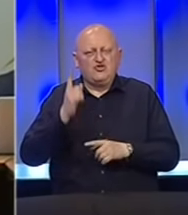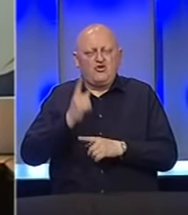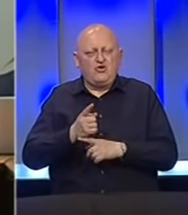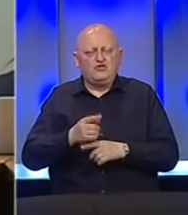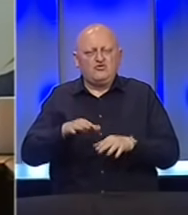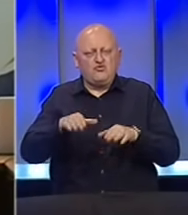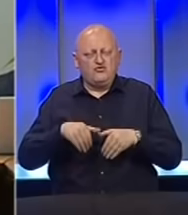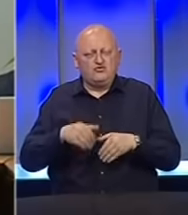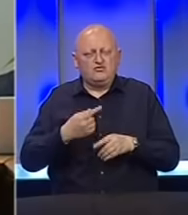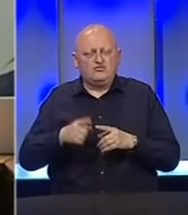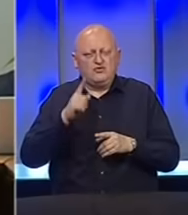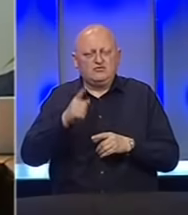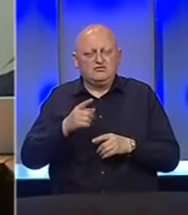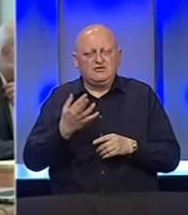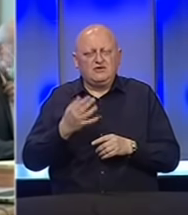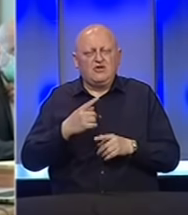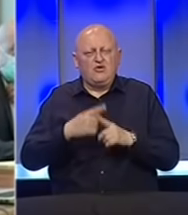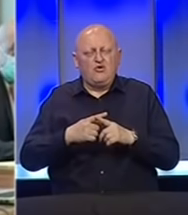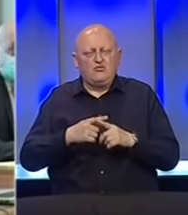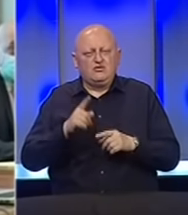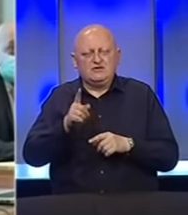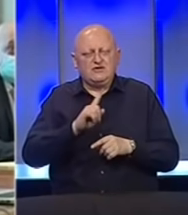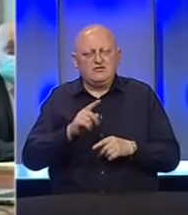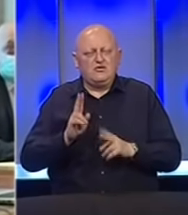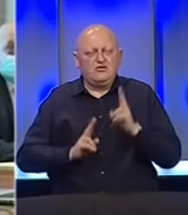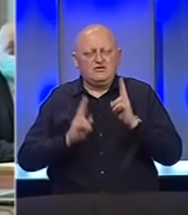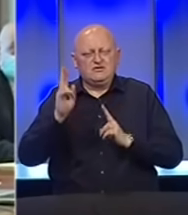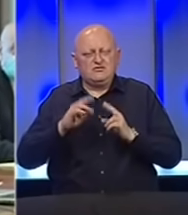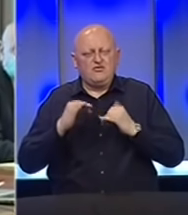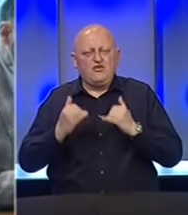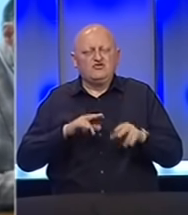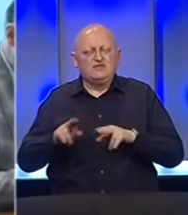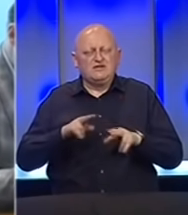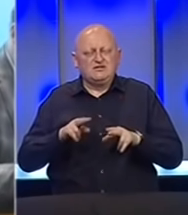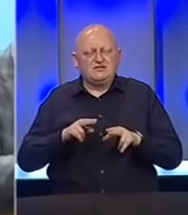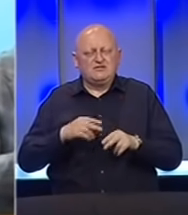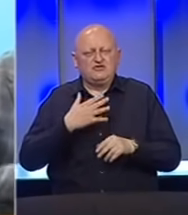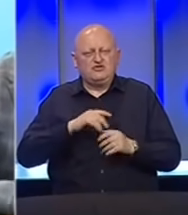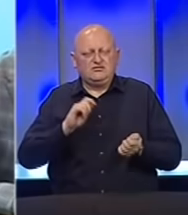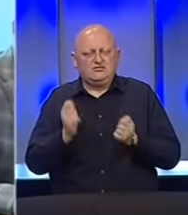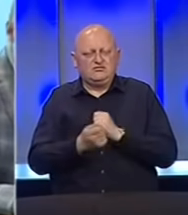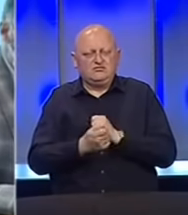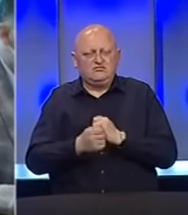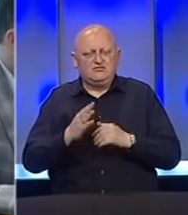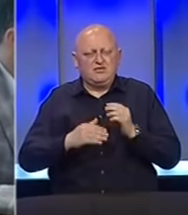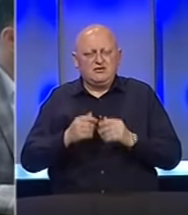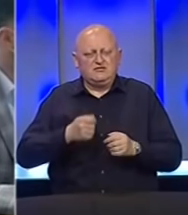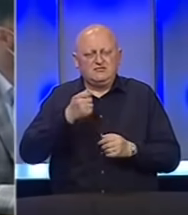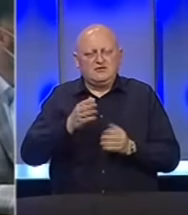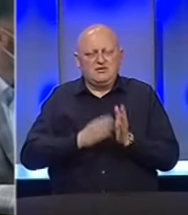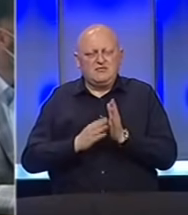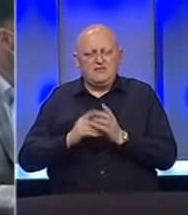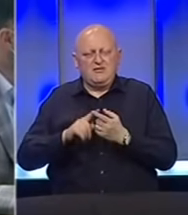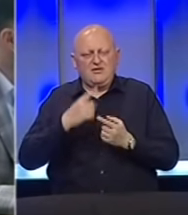biti usvojena s obzirom na to da već nekoliko puta za nju nije bilo saglasnosti u vijeću ministara. Želi se promijeniti praksa dodjele sredstava od